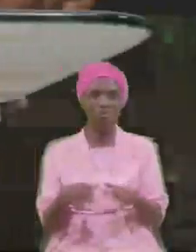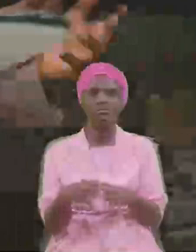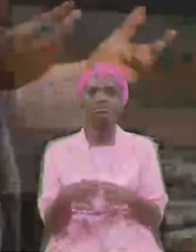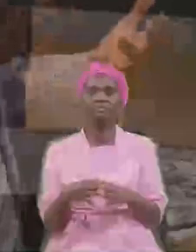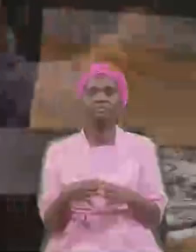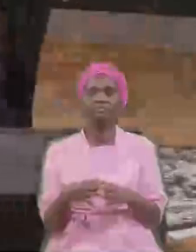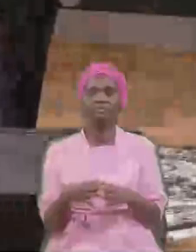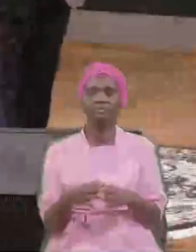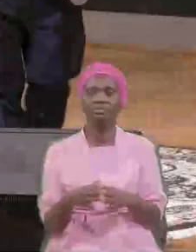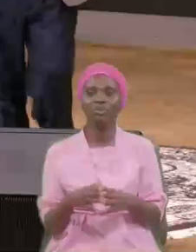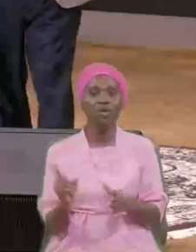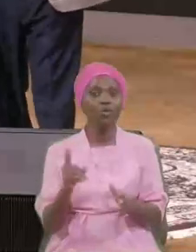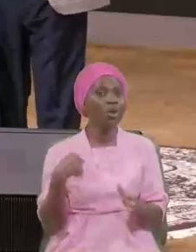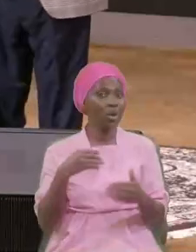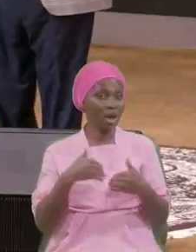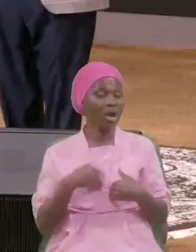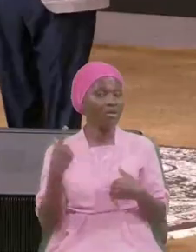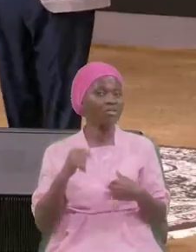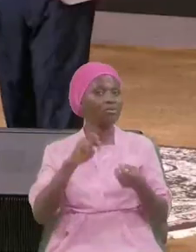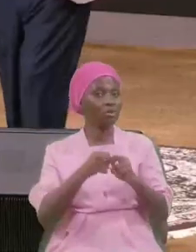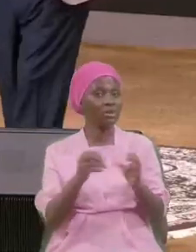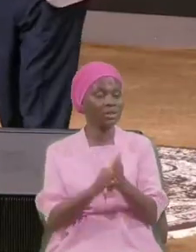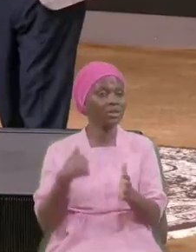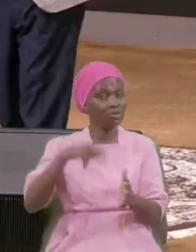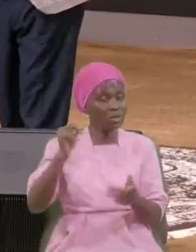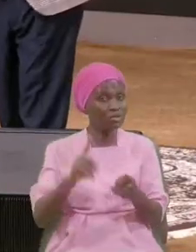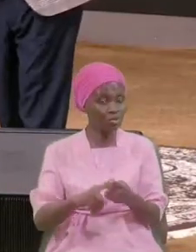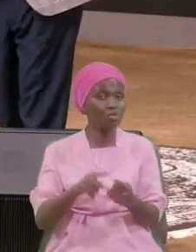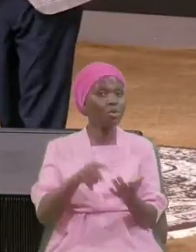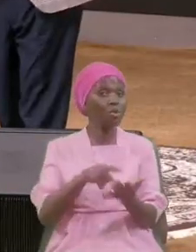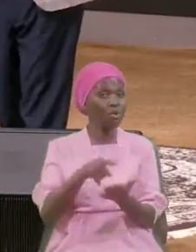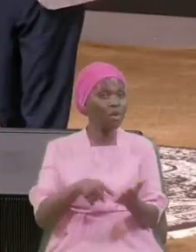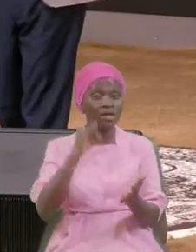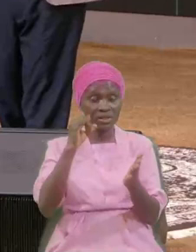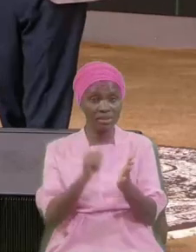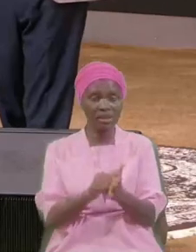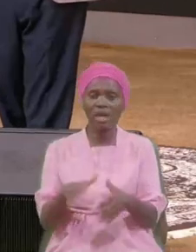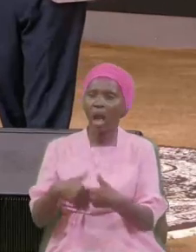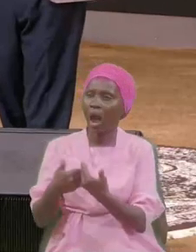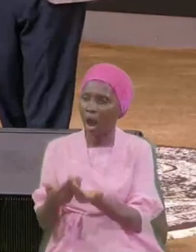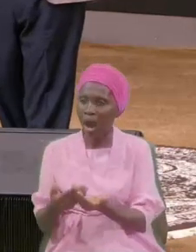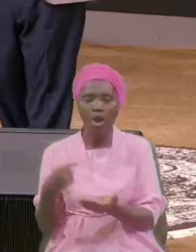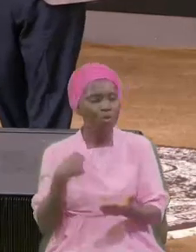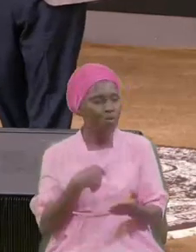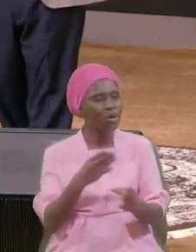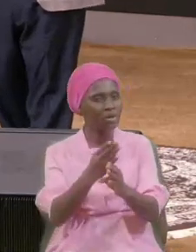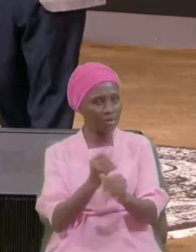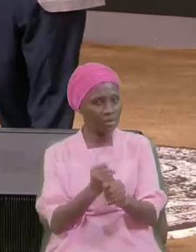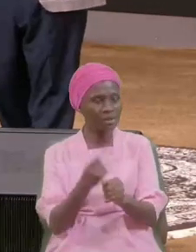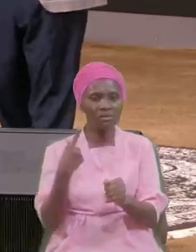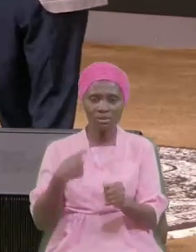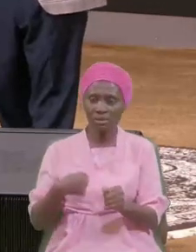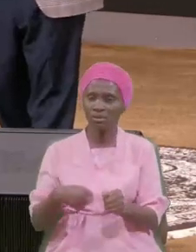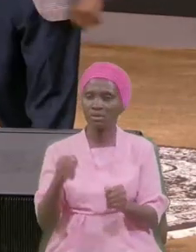Là où nous avons le défi, et nous devons travailler sur ce défi-là, c'est comment nous